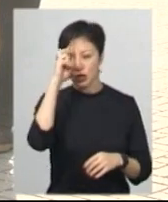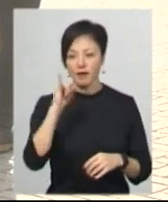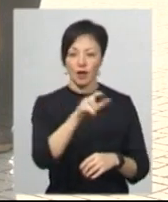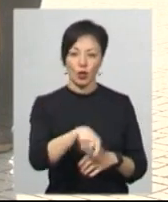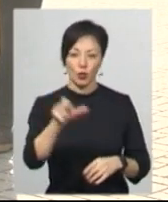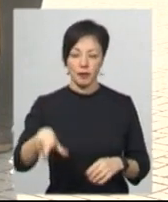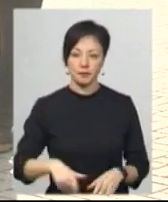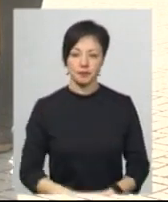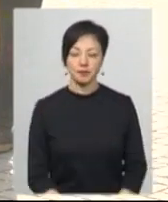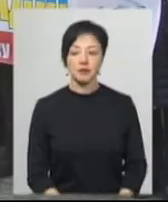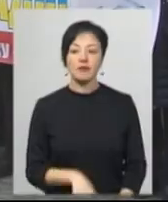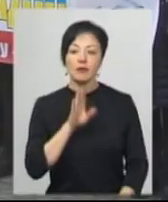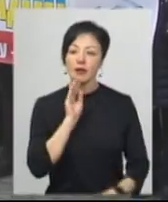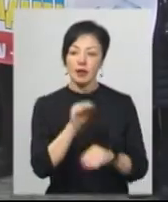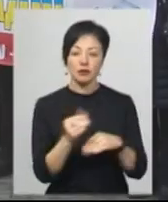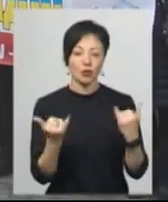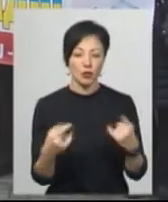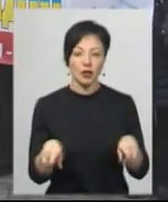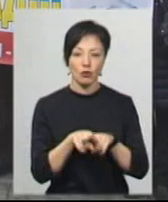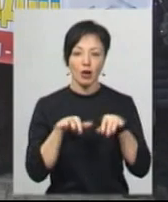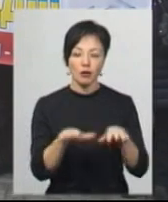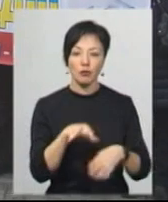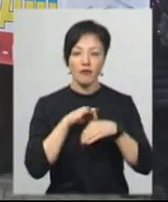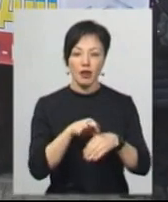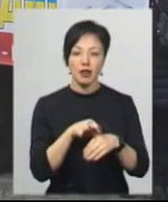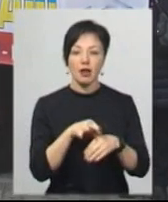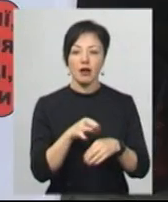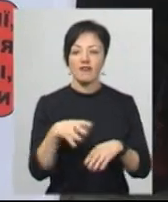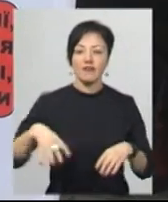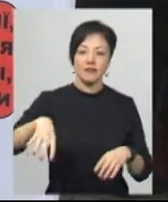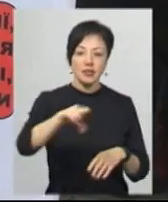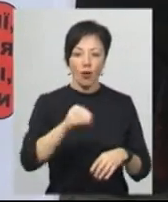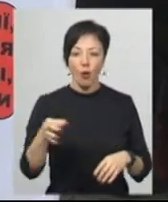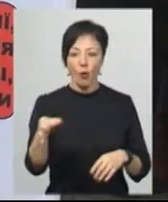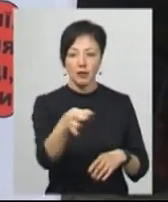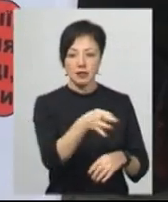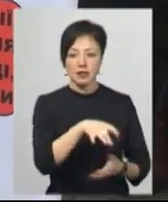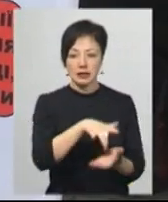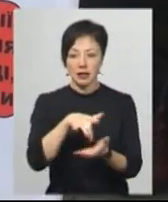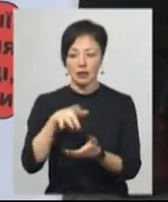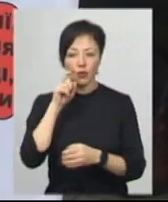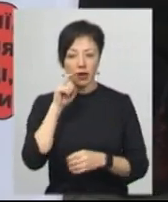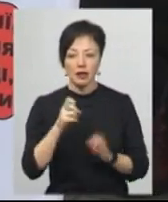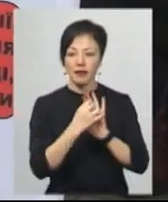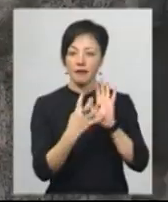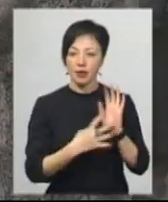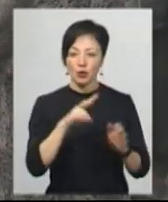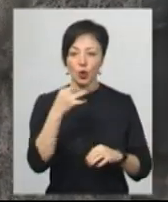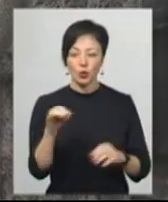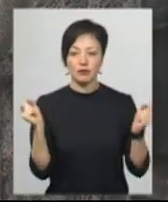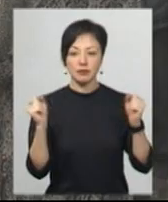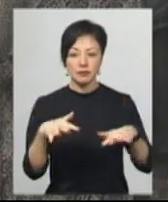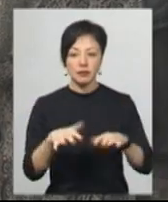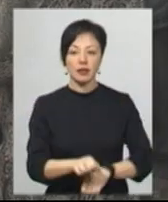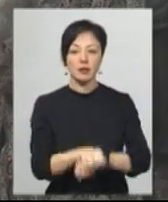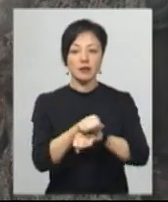людям. Надія Кнець додає, сьогодні таку ж акцію провели підприємці в усіх обласних центрах України. А 19 лютого з'їдуться на